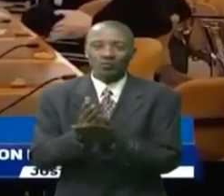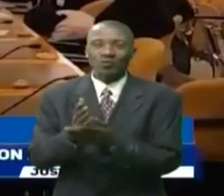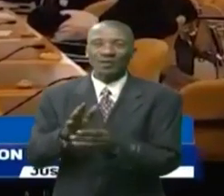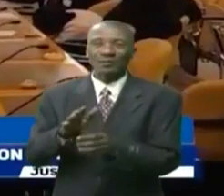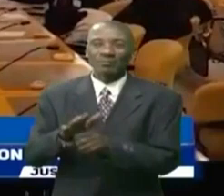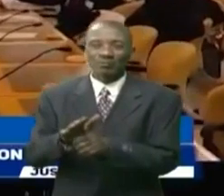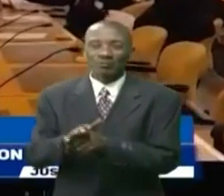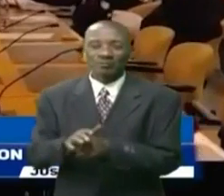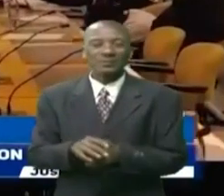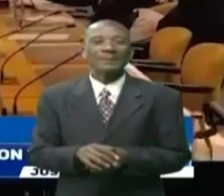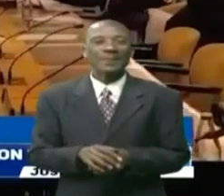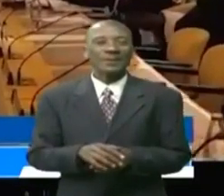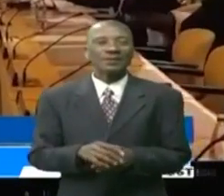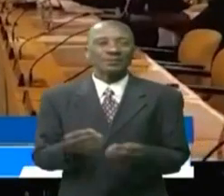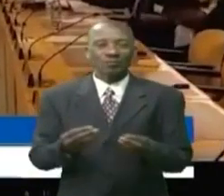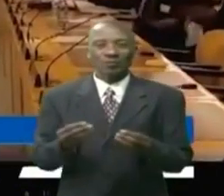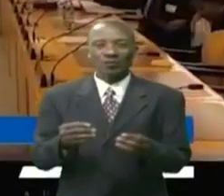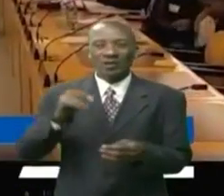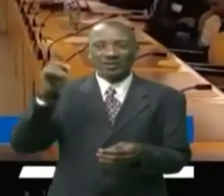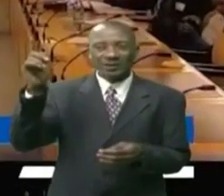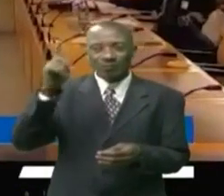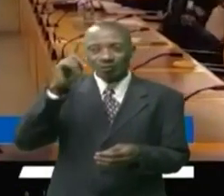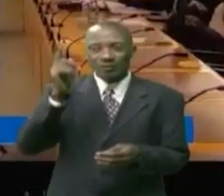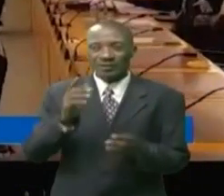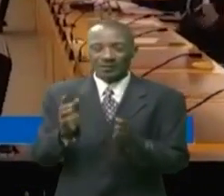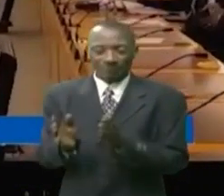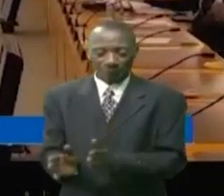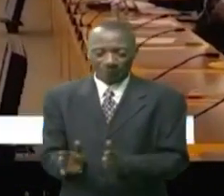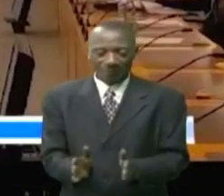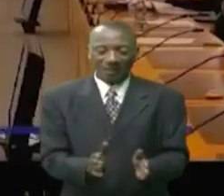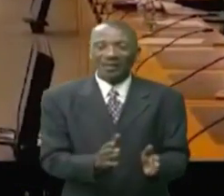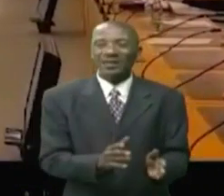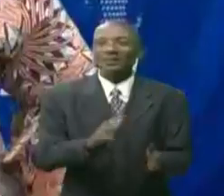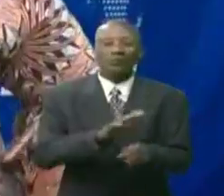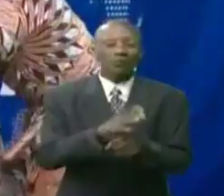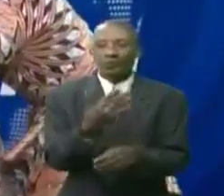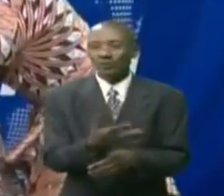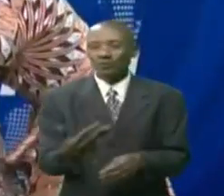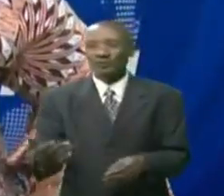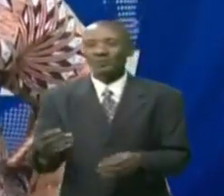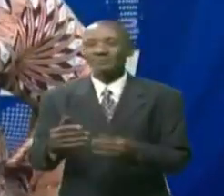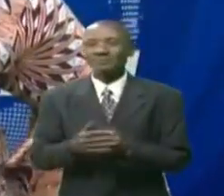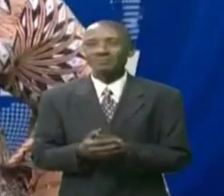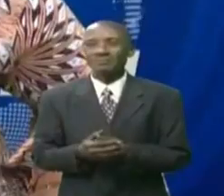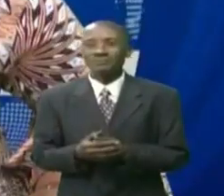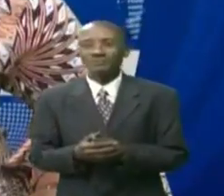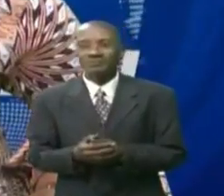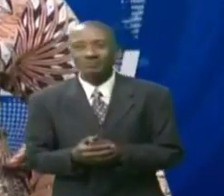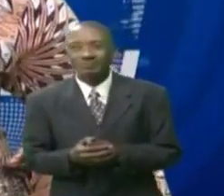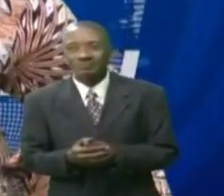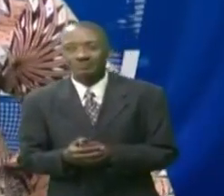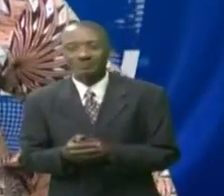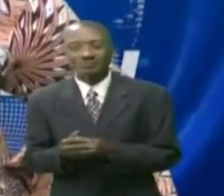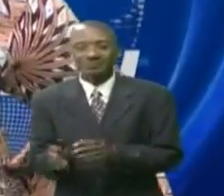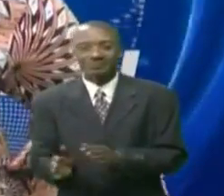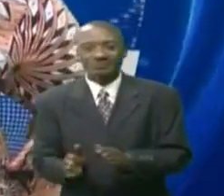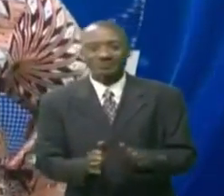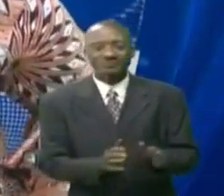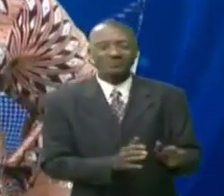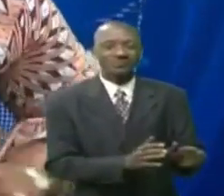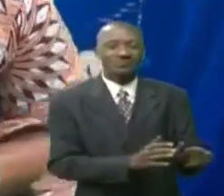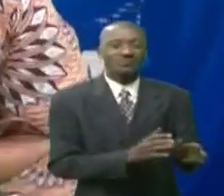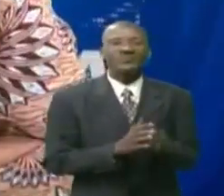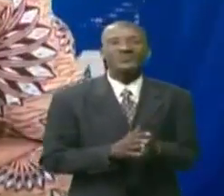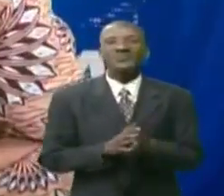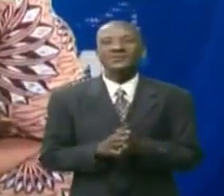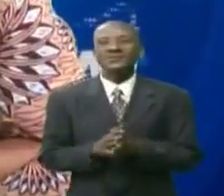entier fait face à des crises multiples, l'Afrique n'en fait pas exception. Fin de ce journal, mesdames et messieurs, merci de l'avoir suivi. Merci à